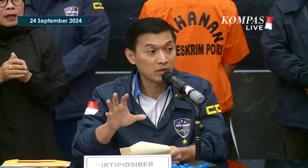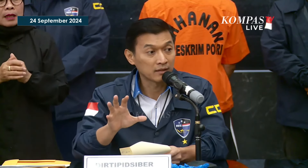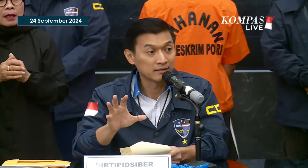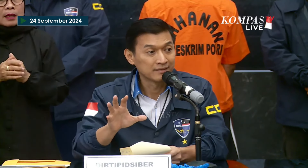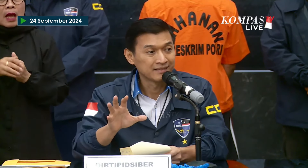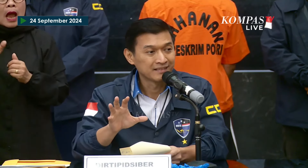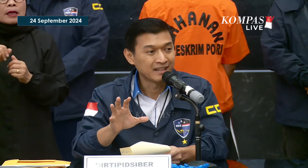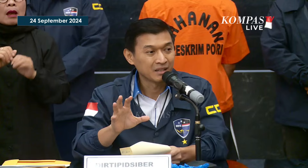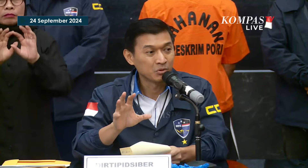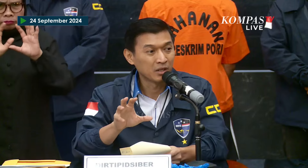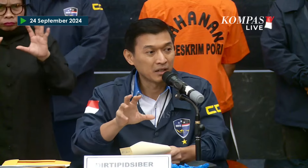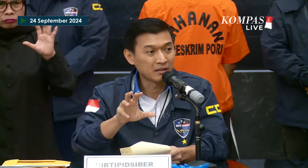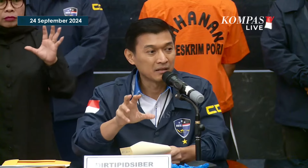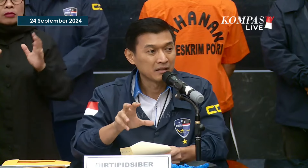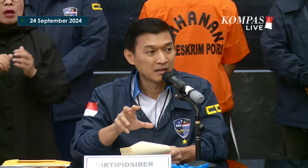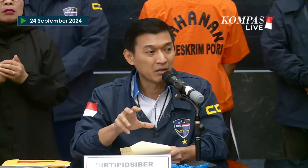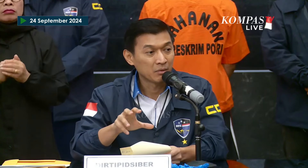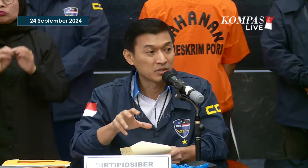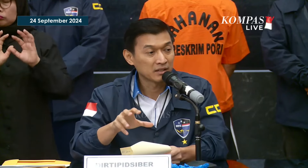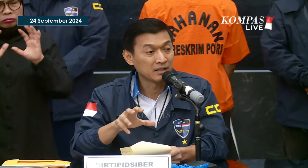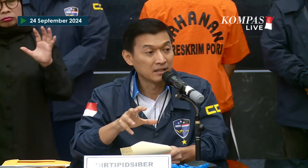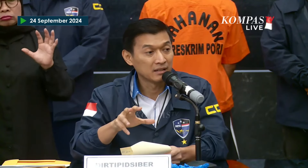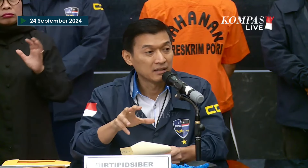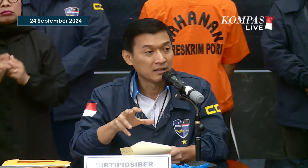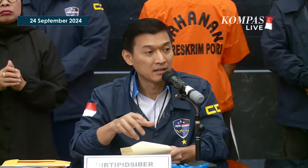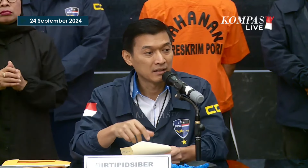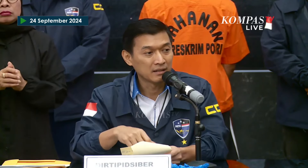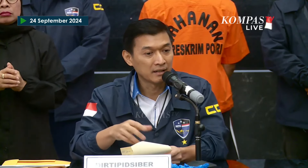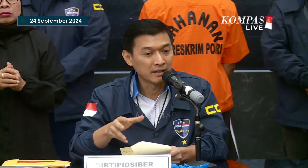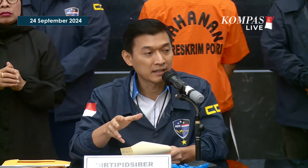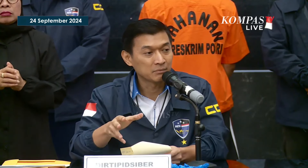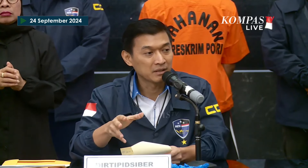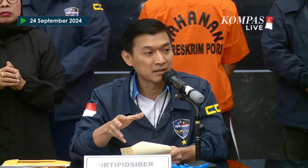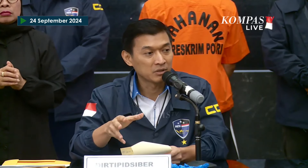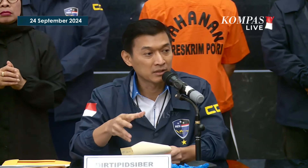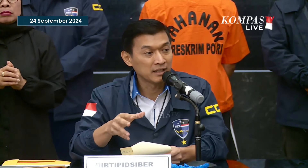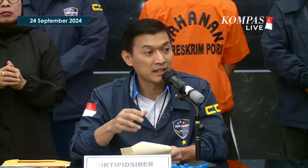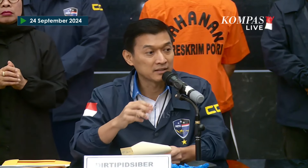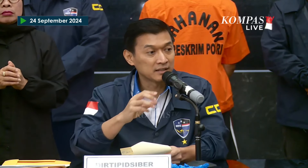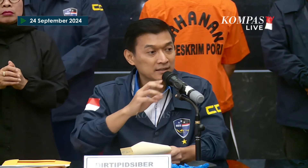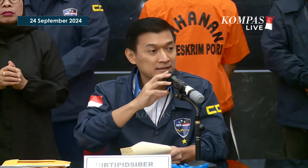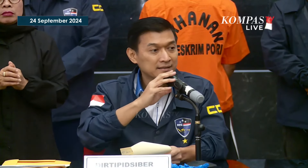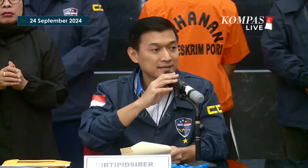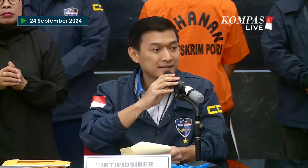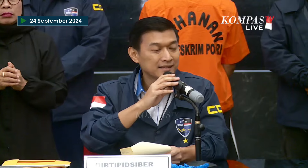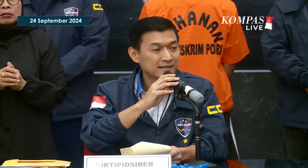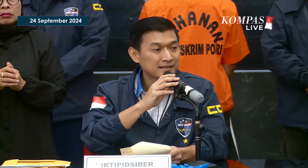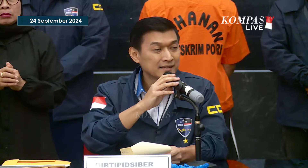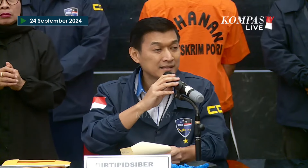ada puluhan website yang di-hack sama yang bersangkutan illegal access.